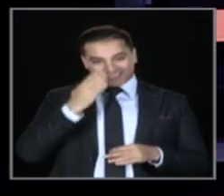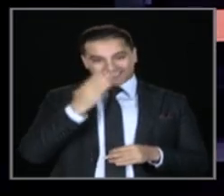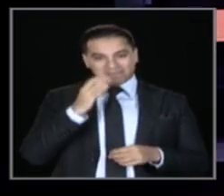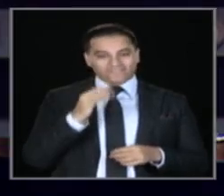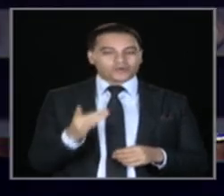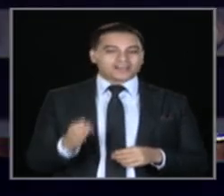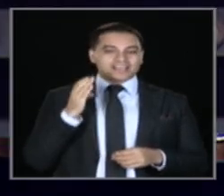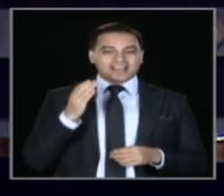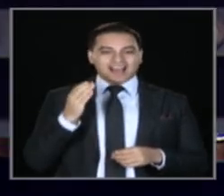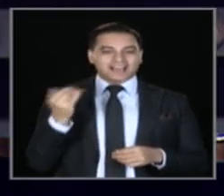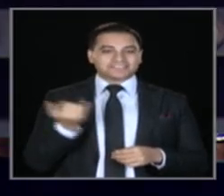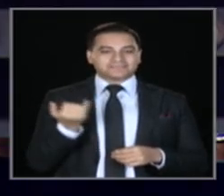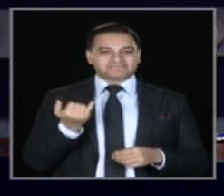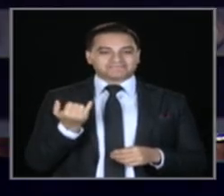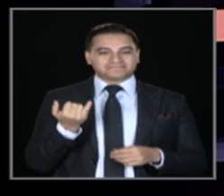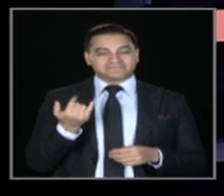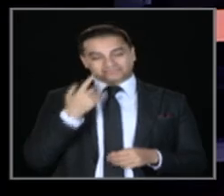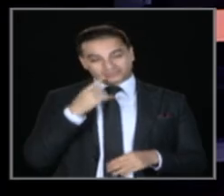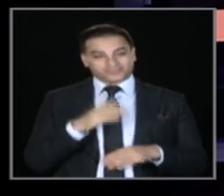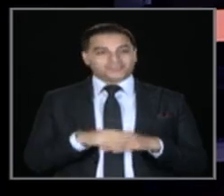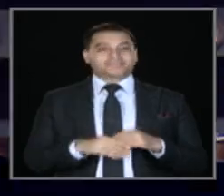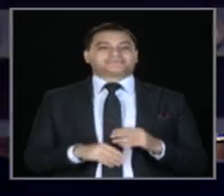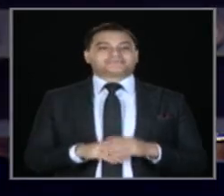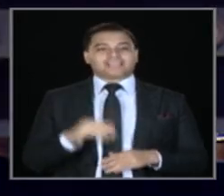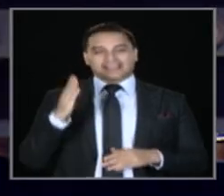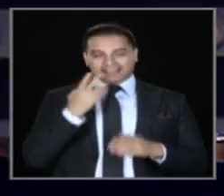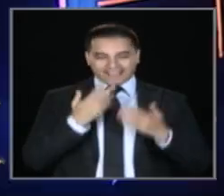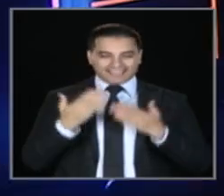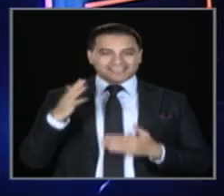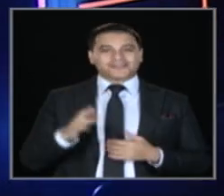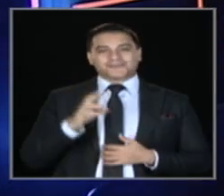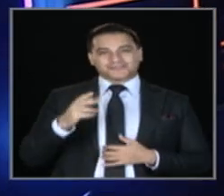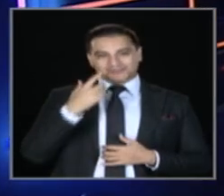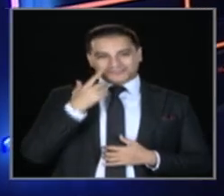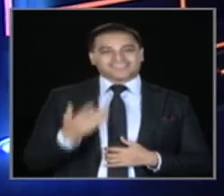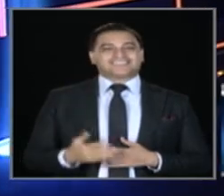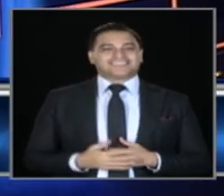تجاوبه بمنتهى الثقة. ربنا يسهل إن شاء الله. تاريخ والسؤال هو